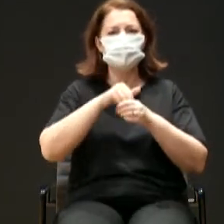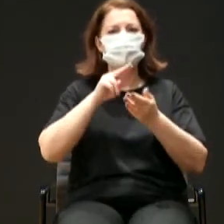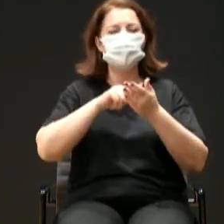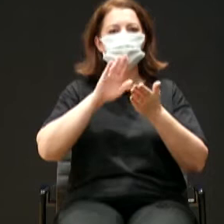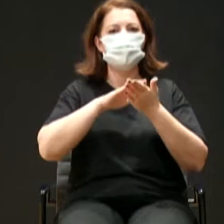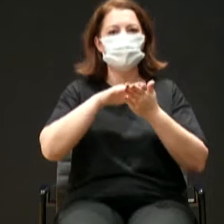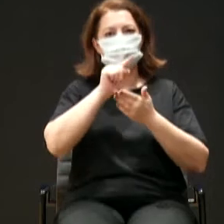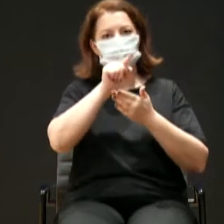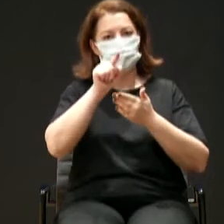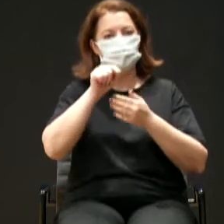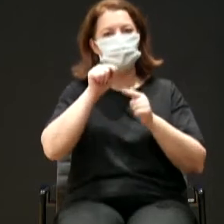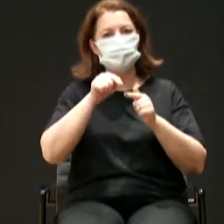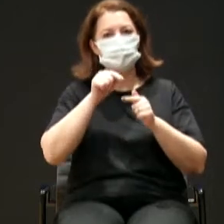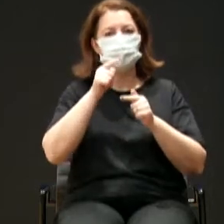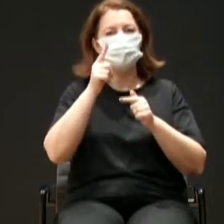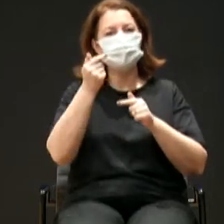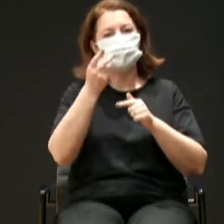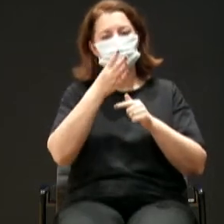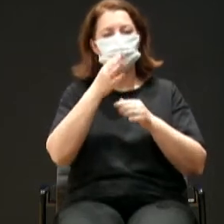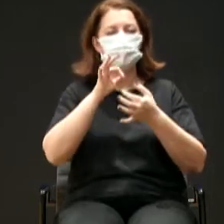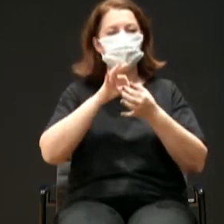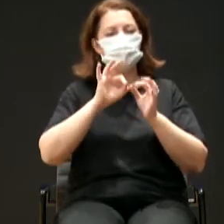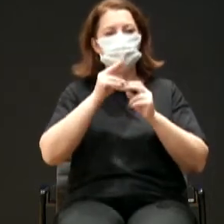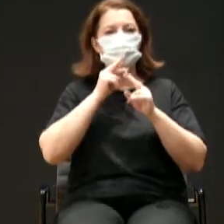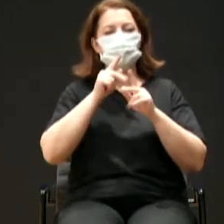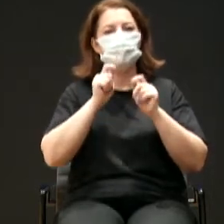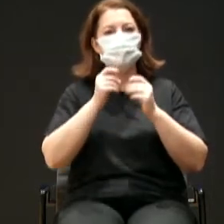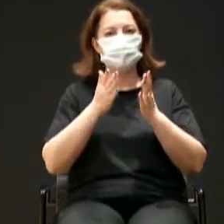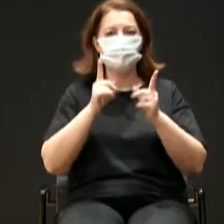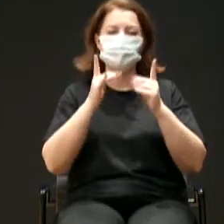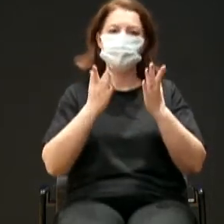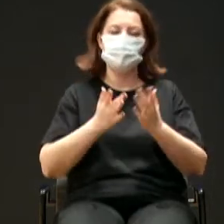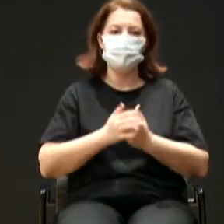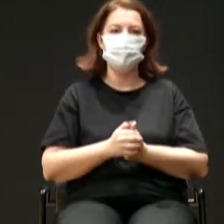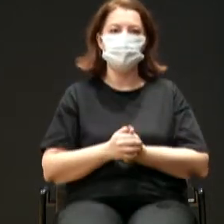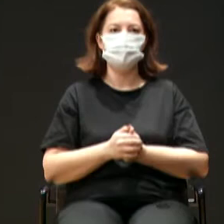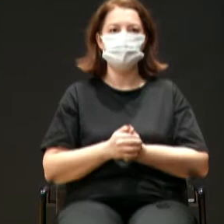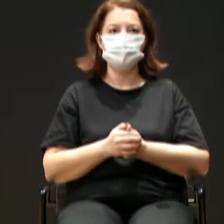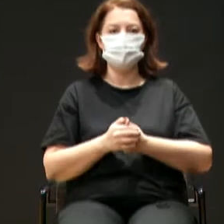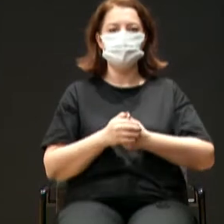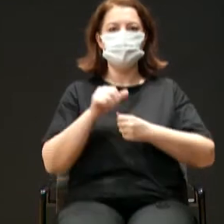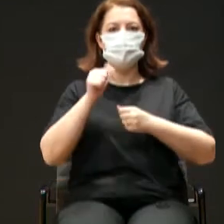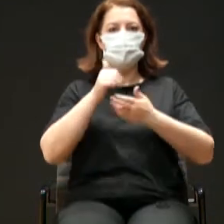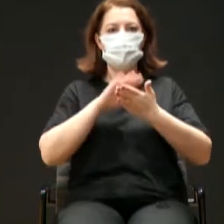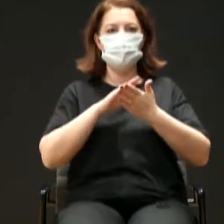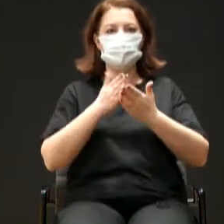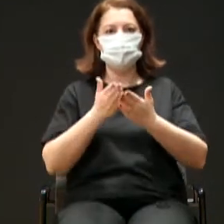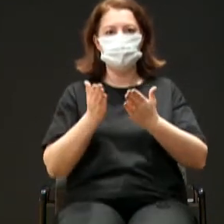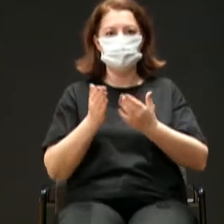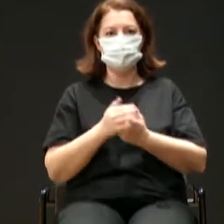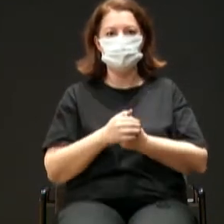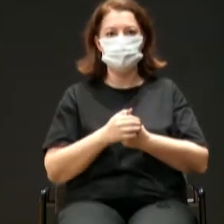arkadaşlarımız buna birkaç kelam edeceklerdir inşallah. Değerli arkadaşlar,